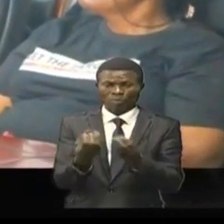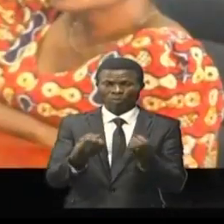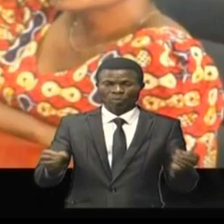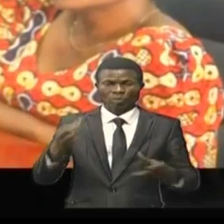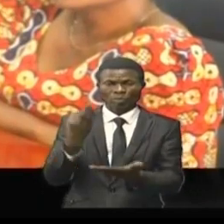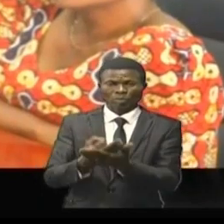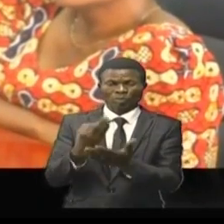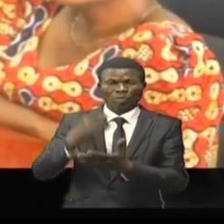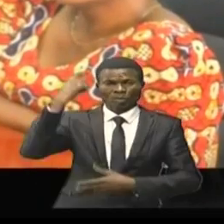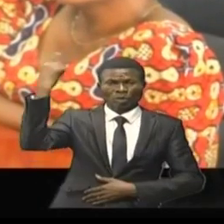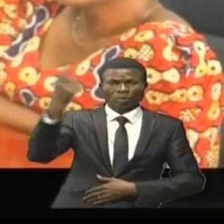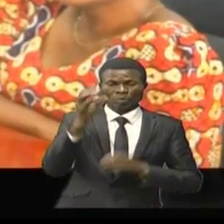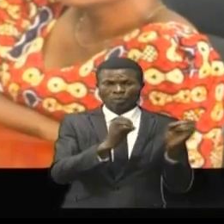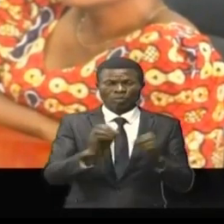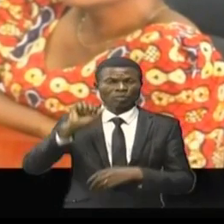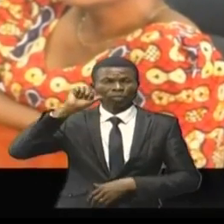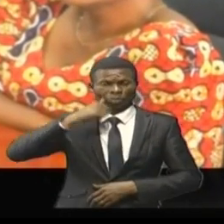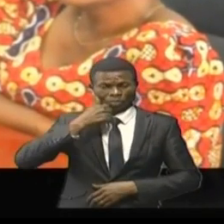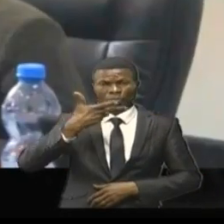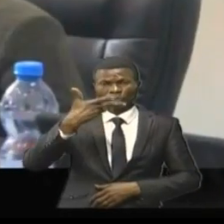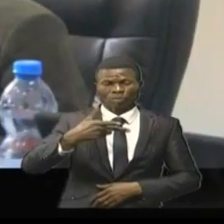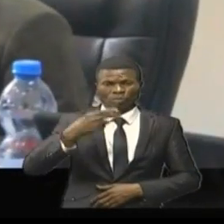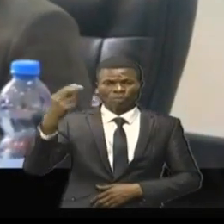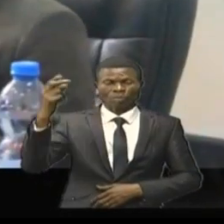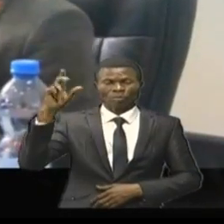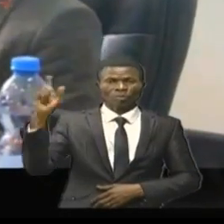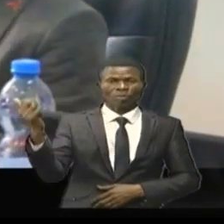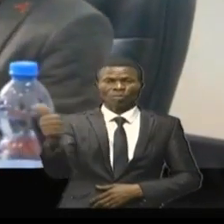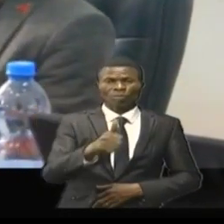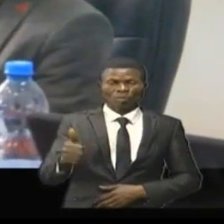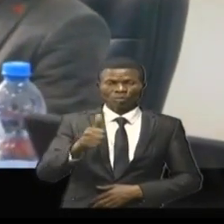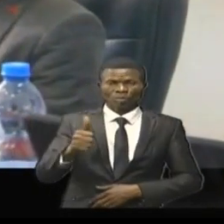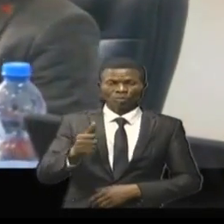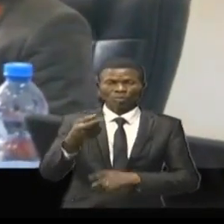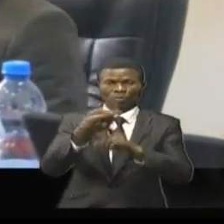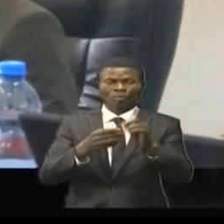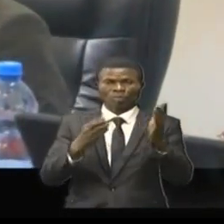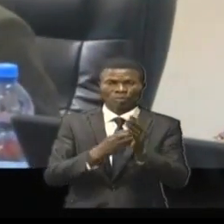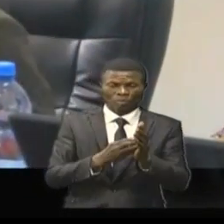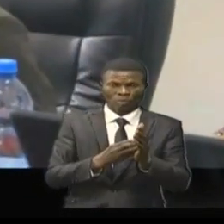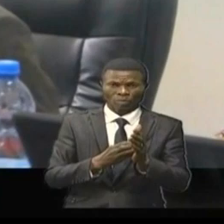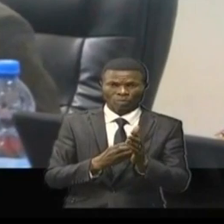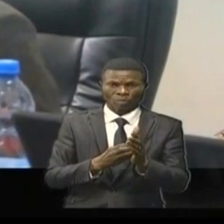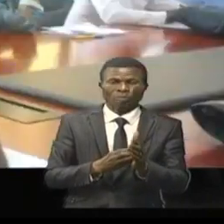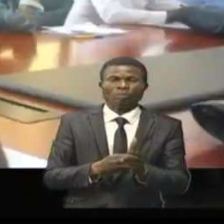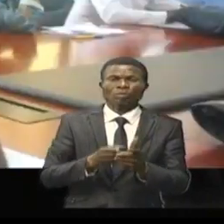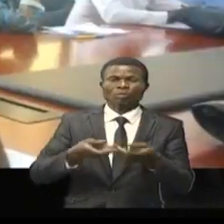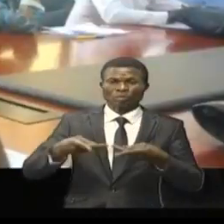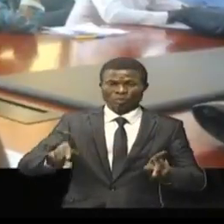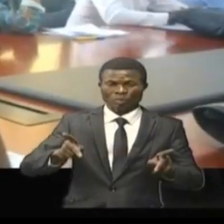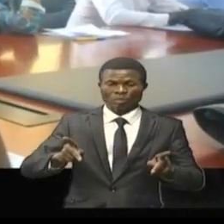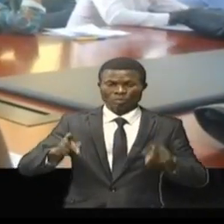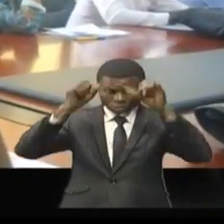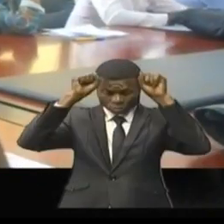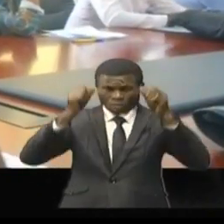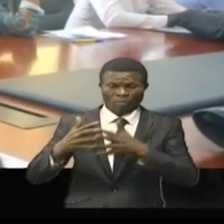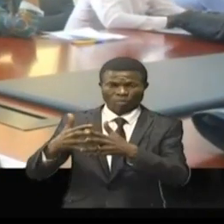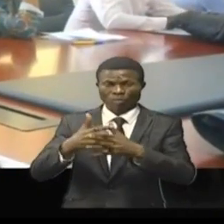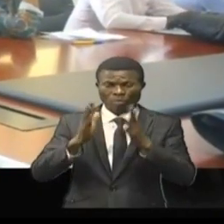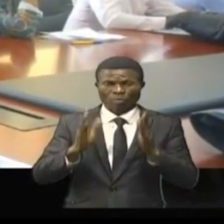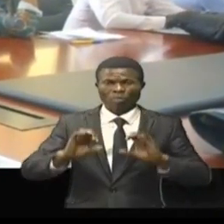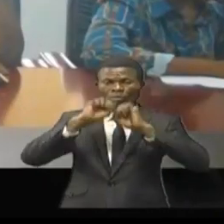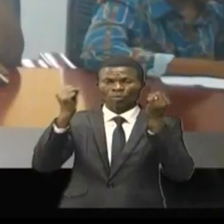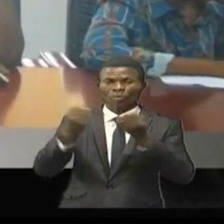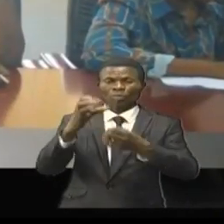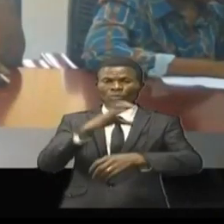mondiaux qui se tiendra demain mercredi 21 septembre à New York sous la direction du président des États-Unis d'Amérique, la société civile et